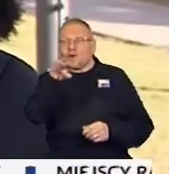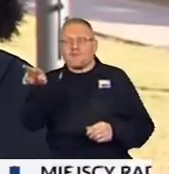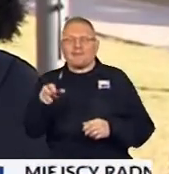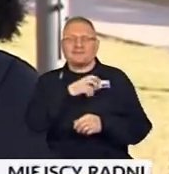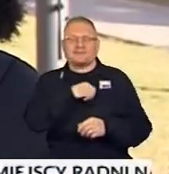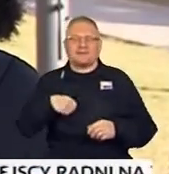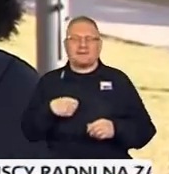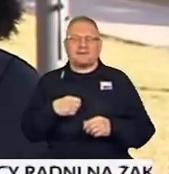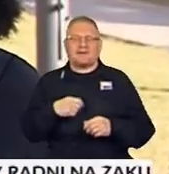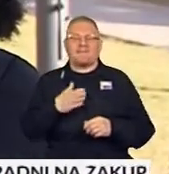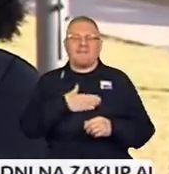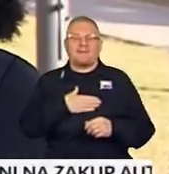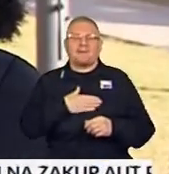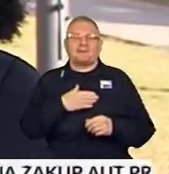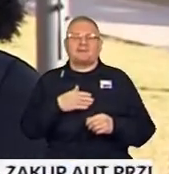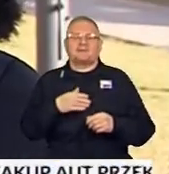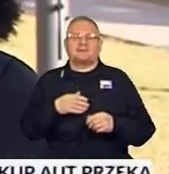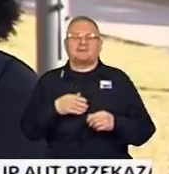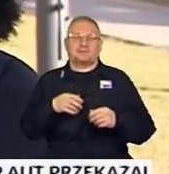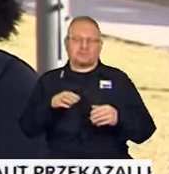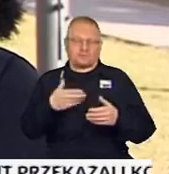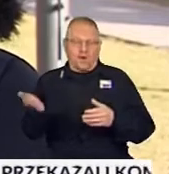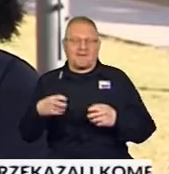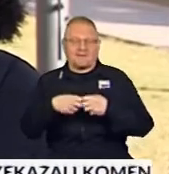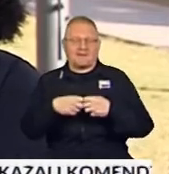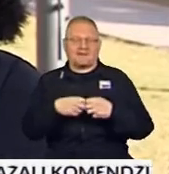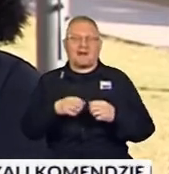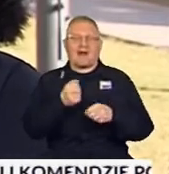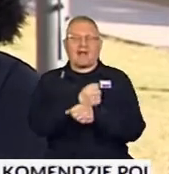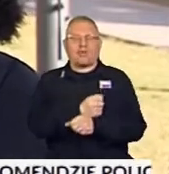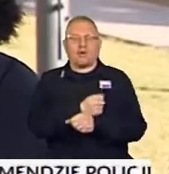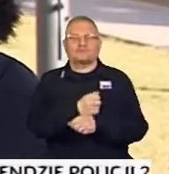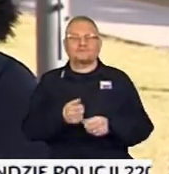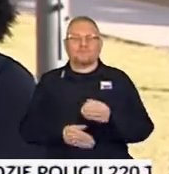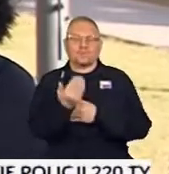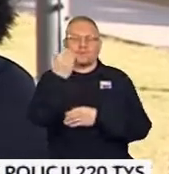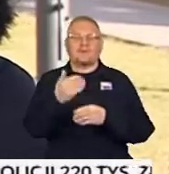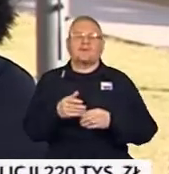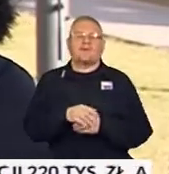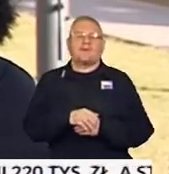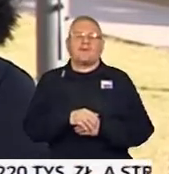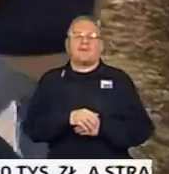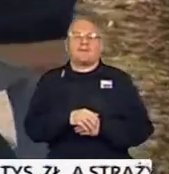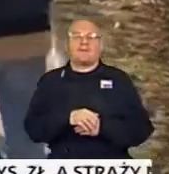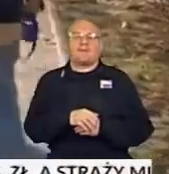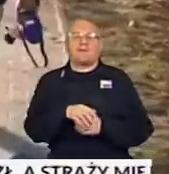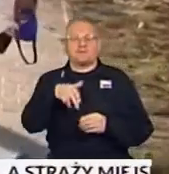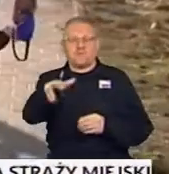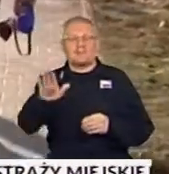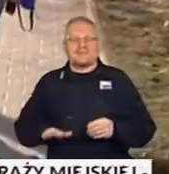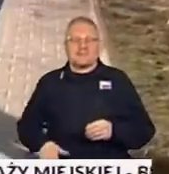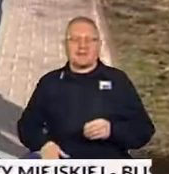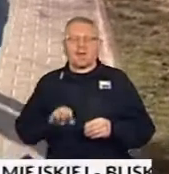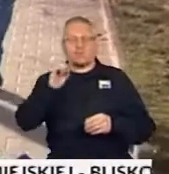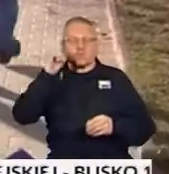też stronę na Facebooku Radogosz Wschód i tam wszyscy wzajemnie się poinformowali, więc będziemy po prostu czujni. Szłam z pieskiem,